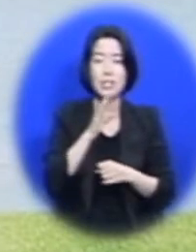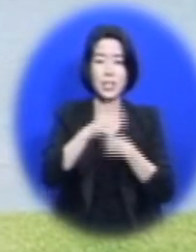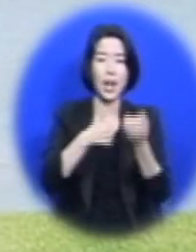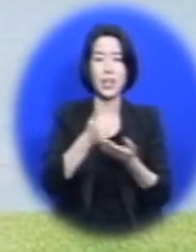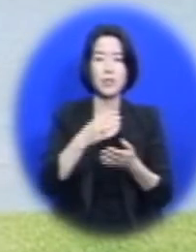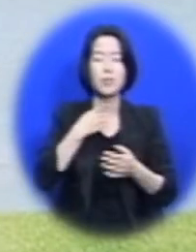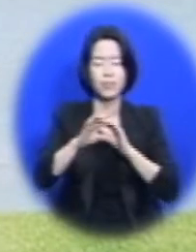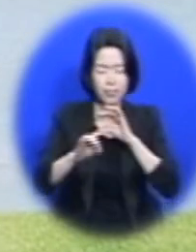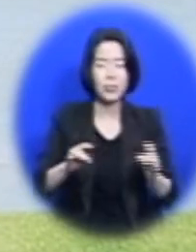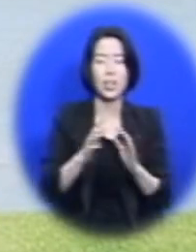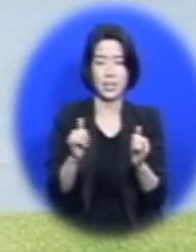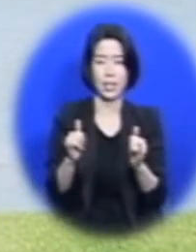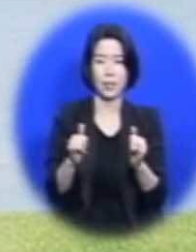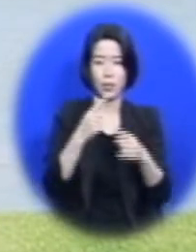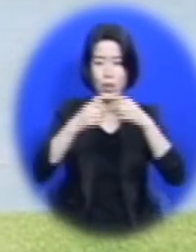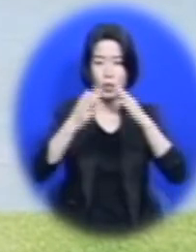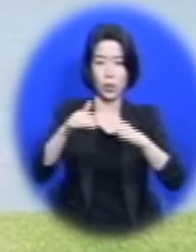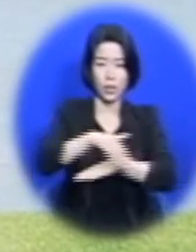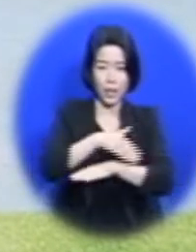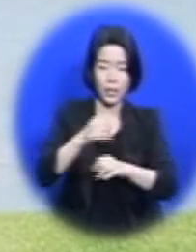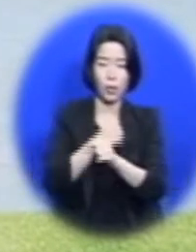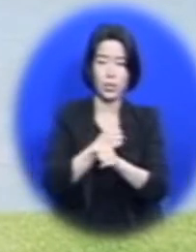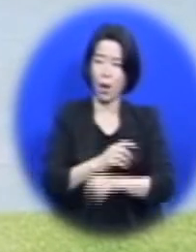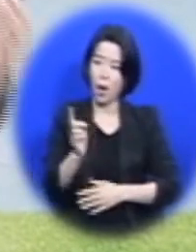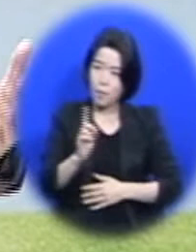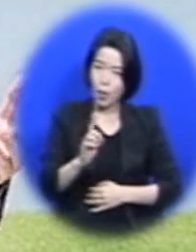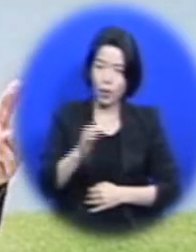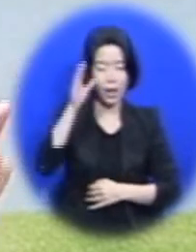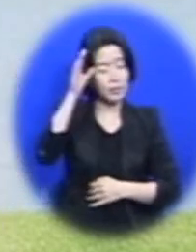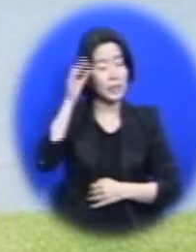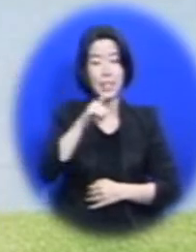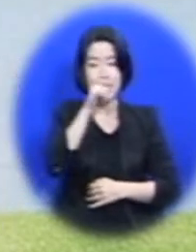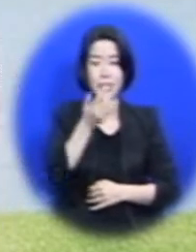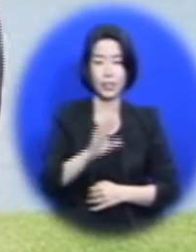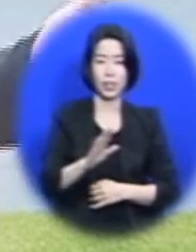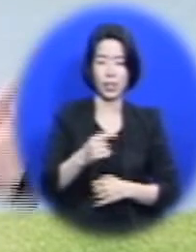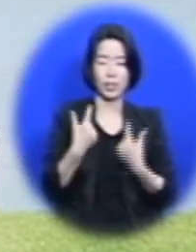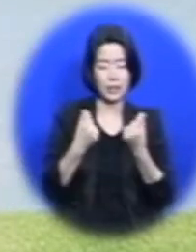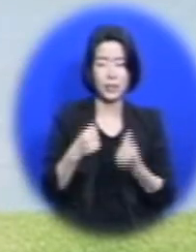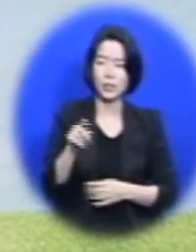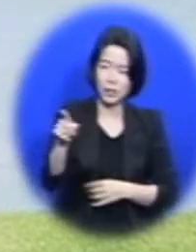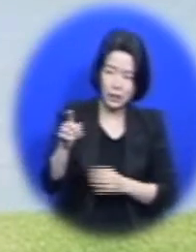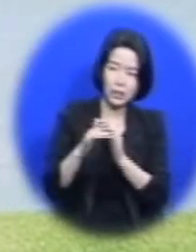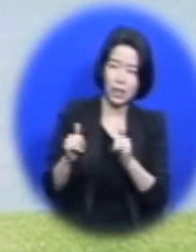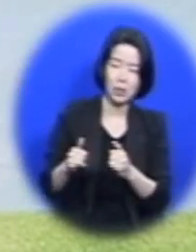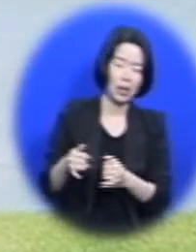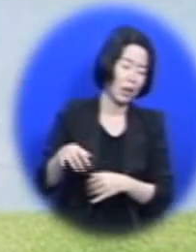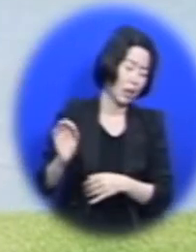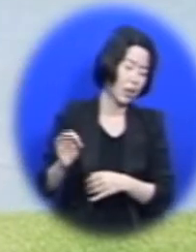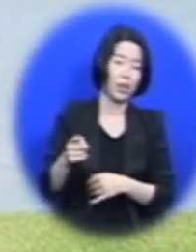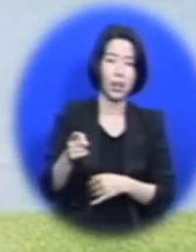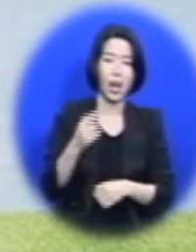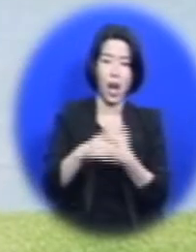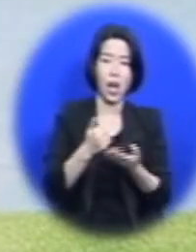사람, 교회를 다닌다고 해서 뭔가 좀 기대를 했는데 여전히 그 사람도 형편없이 하나님을